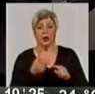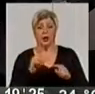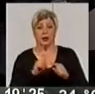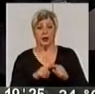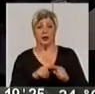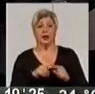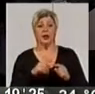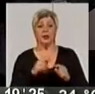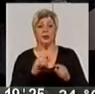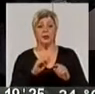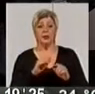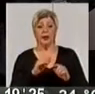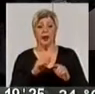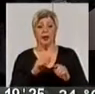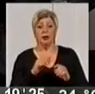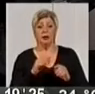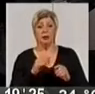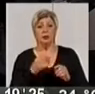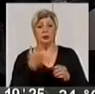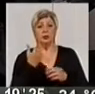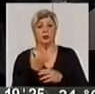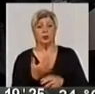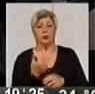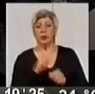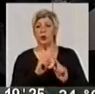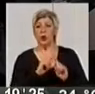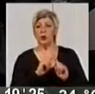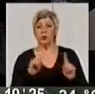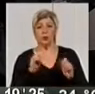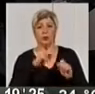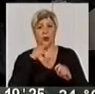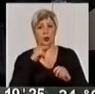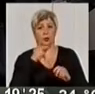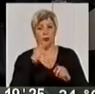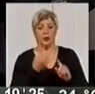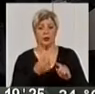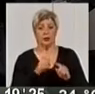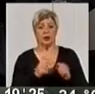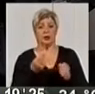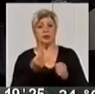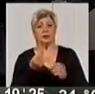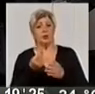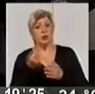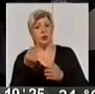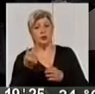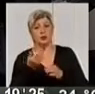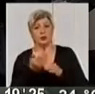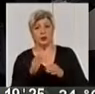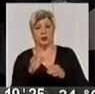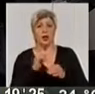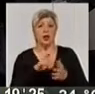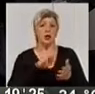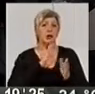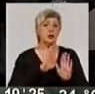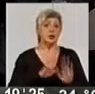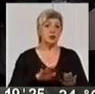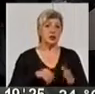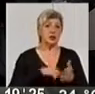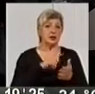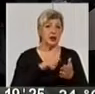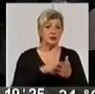уваги. І на ці направляються кошти як з державного бюджету, так і з обласного, і з місцевих бюджетів.